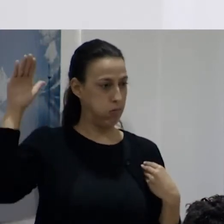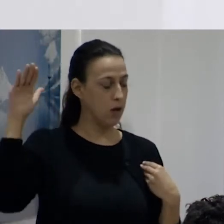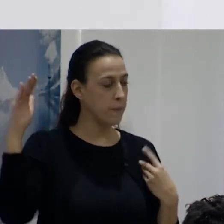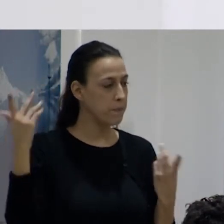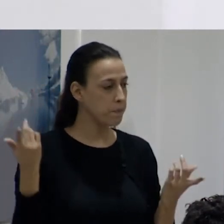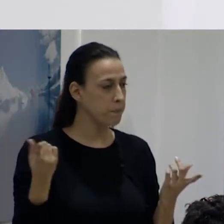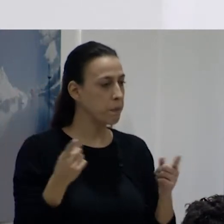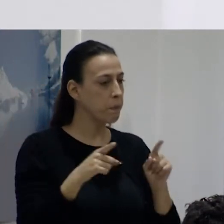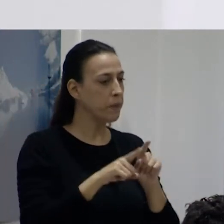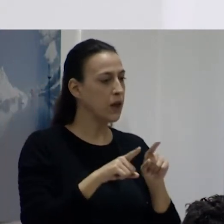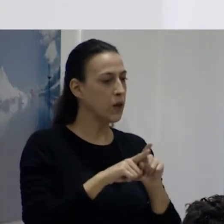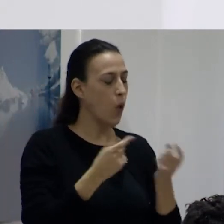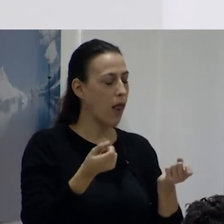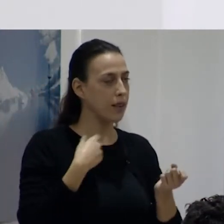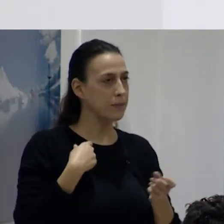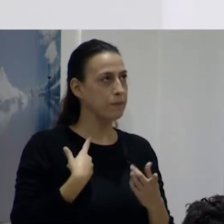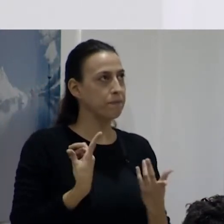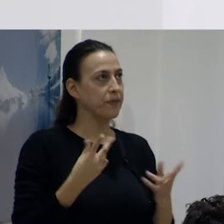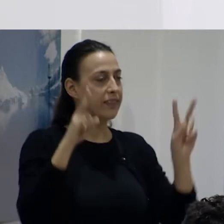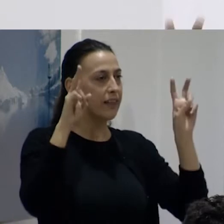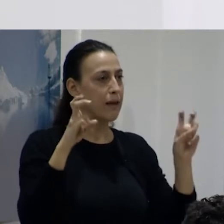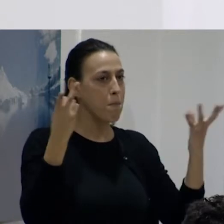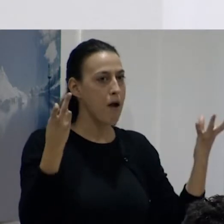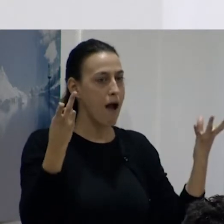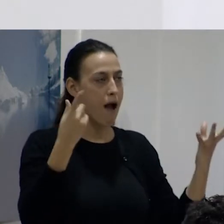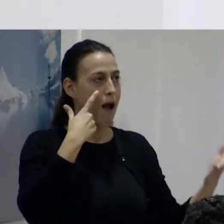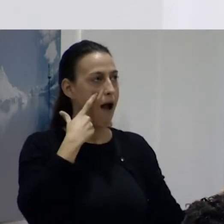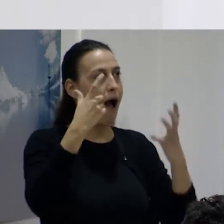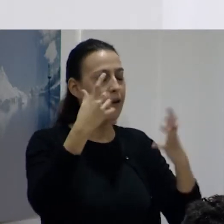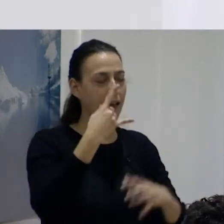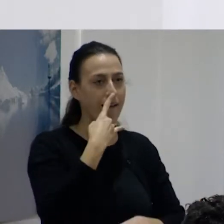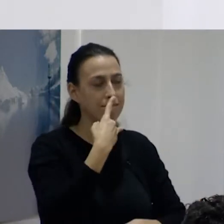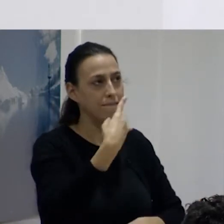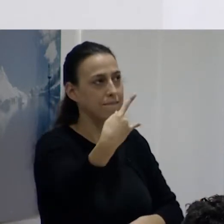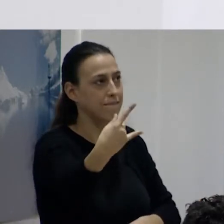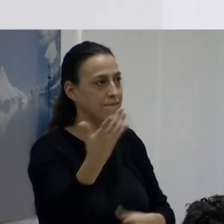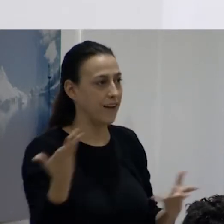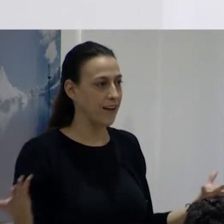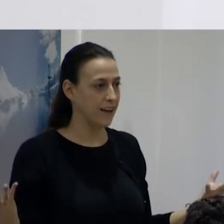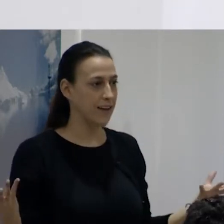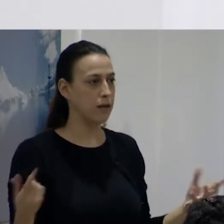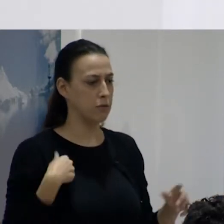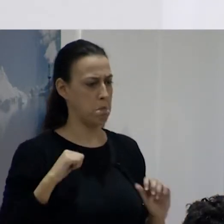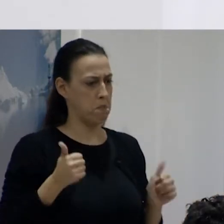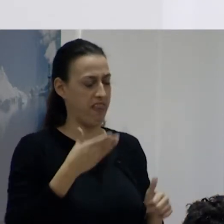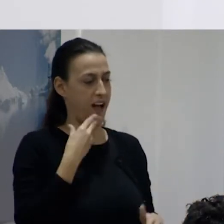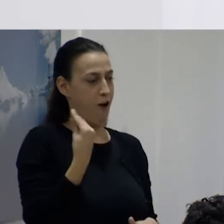tocat, com diuen, fascinat per l'experiència de l'art. Des de l'adolescència fins